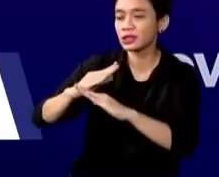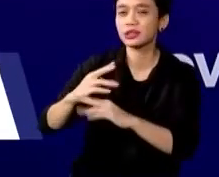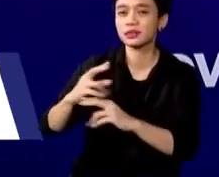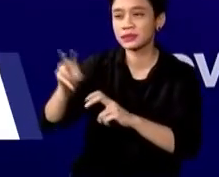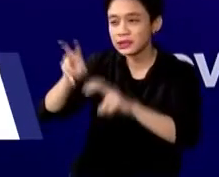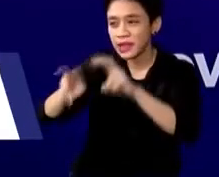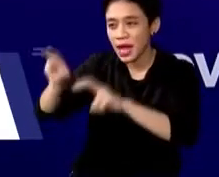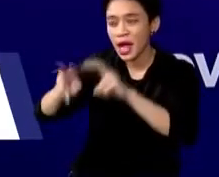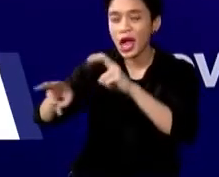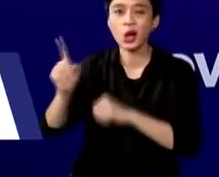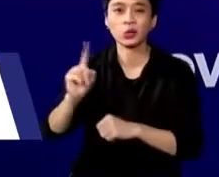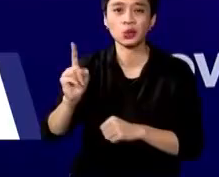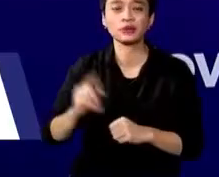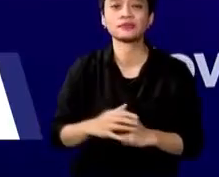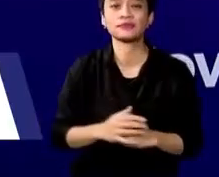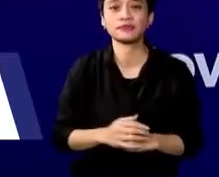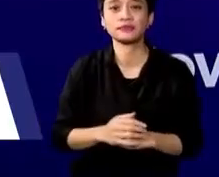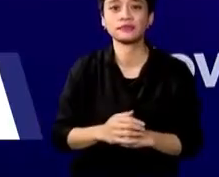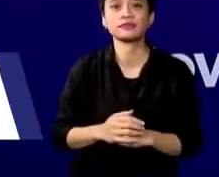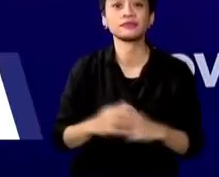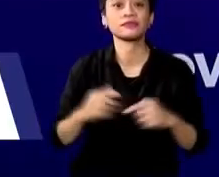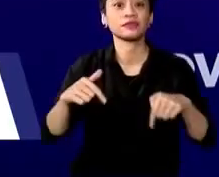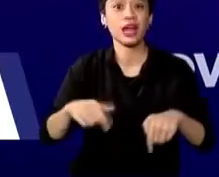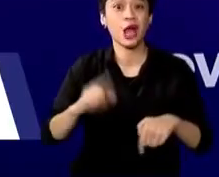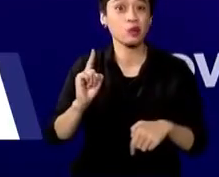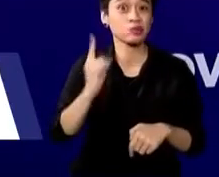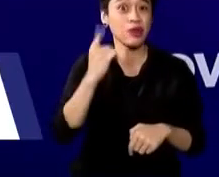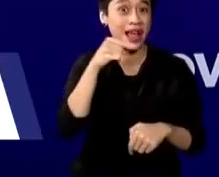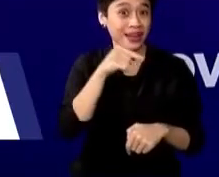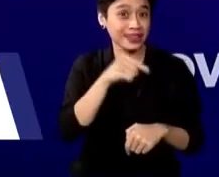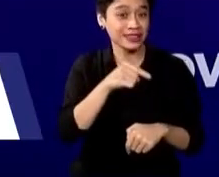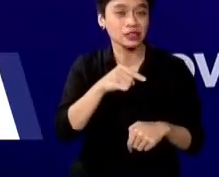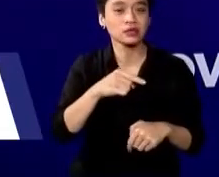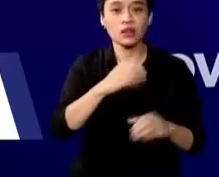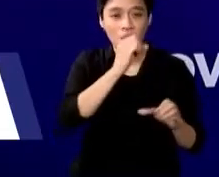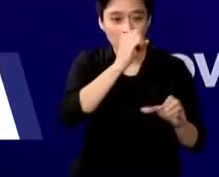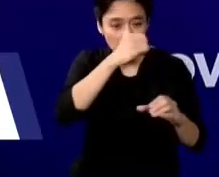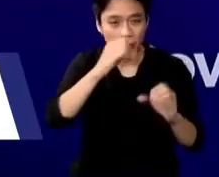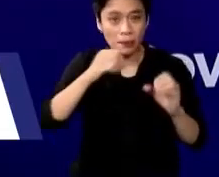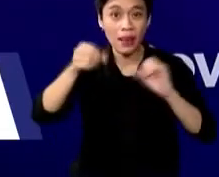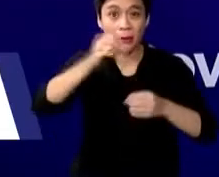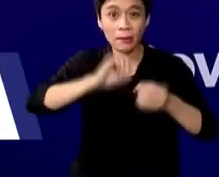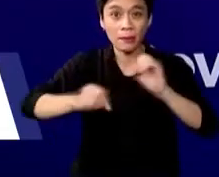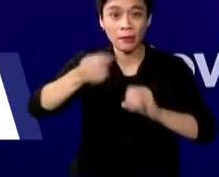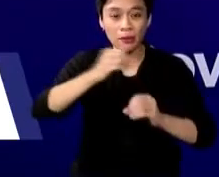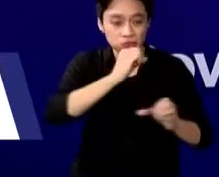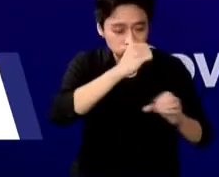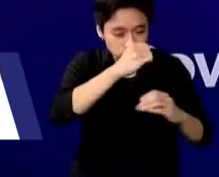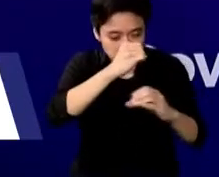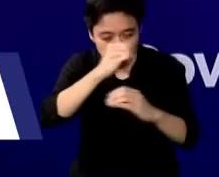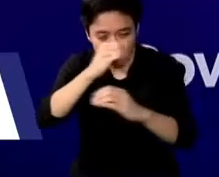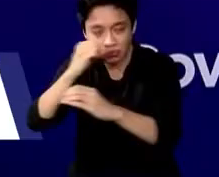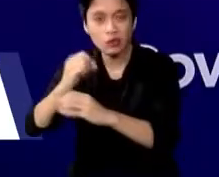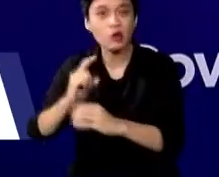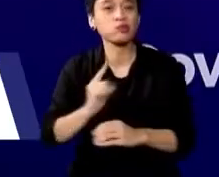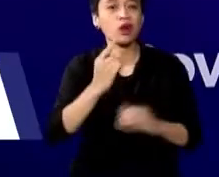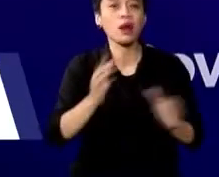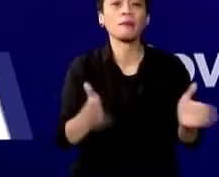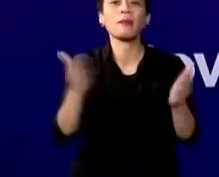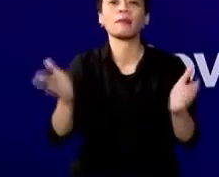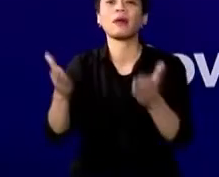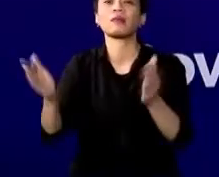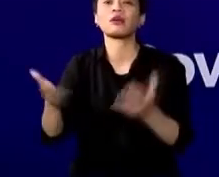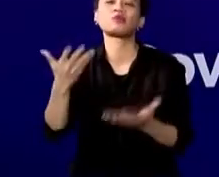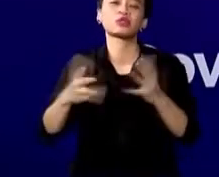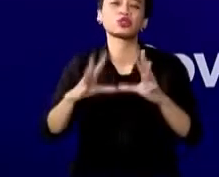itu juga kita mengaktifkan seluruh laboratorium yang ada walaupun laboratorium masih terbatas tapi ee laboratorium itu